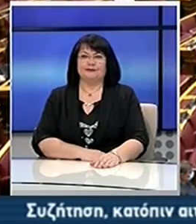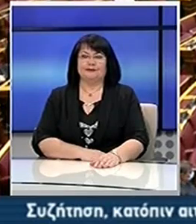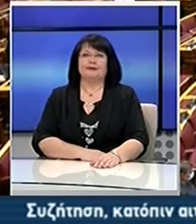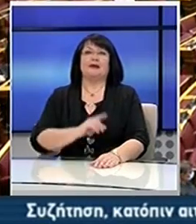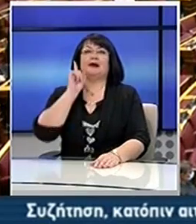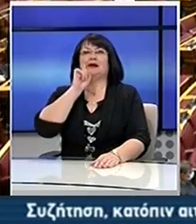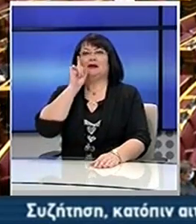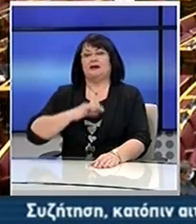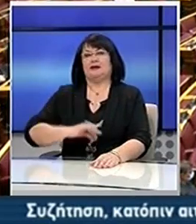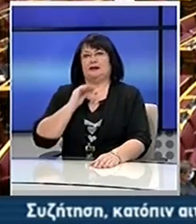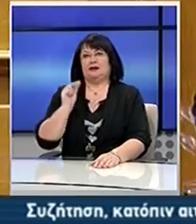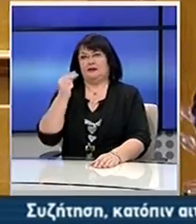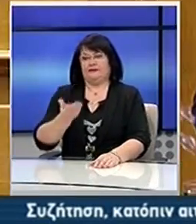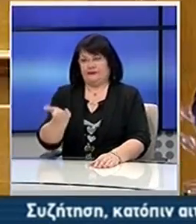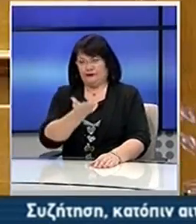Κυρίες και κύριοι συνάδελφοι,